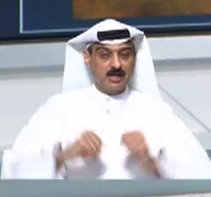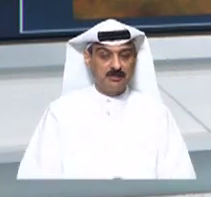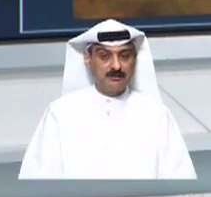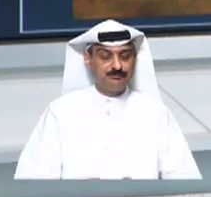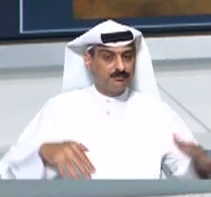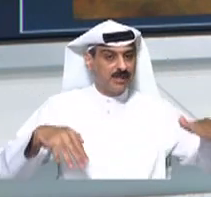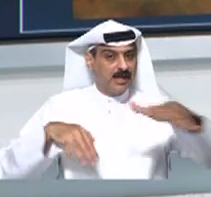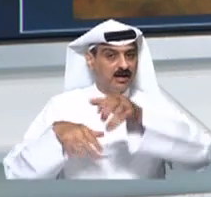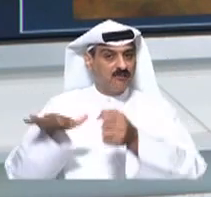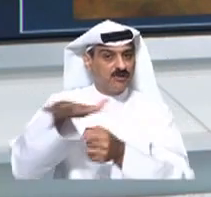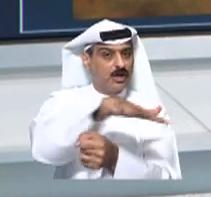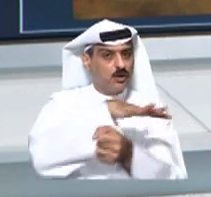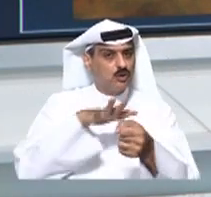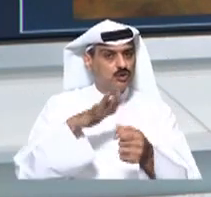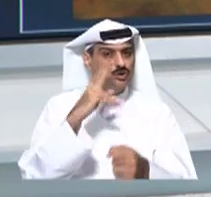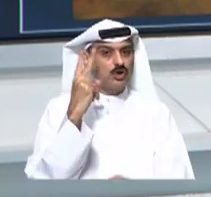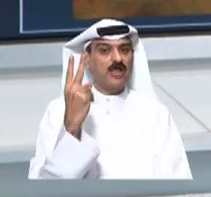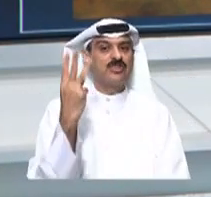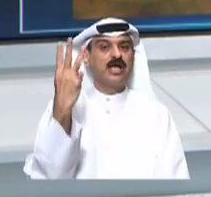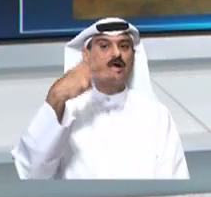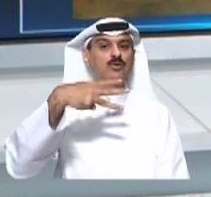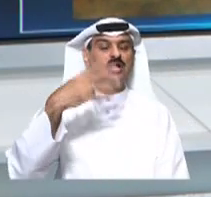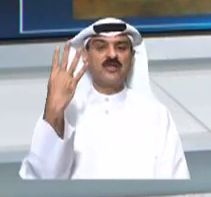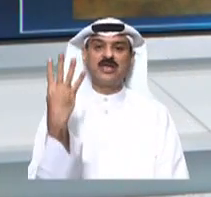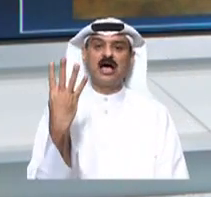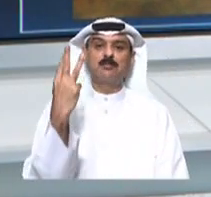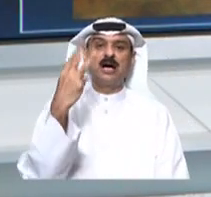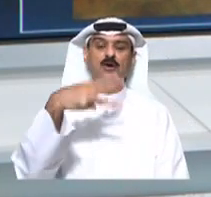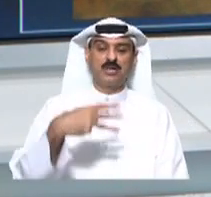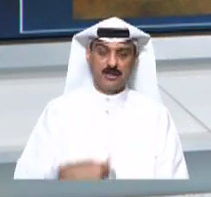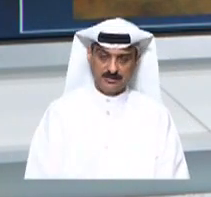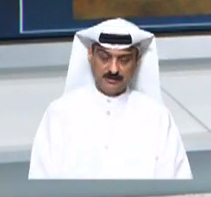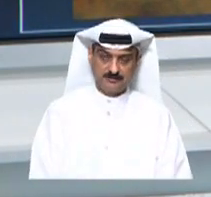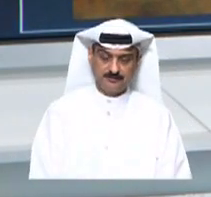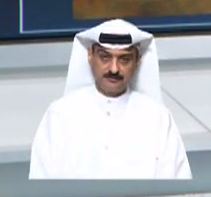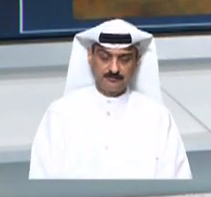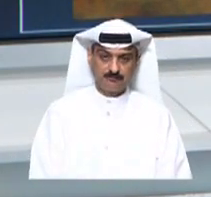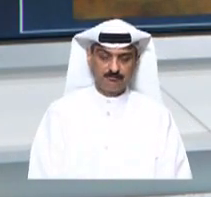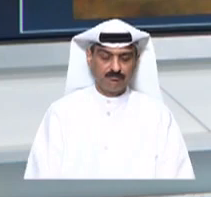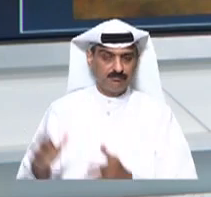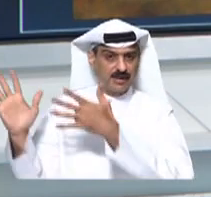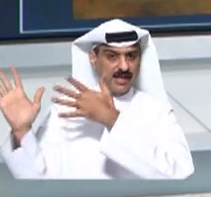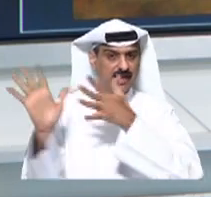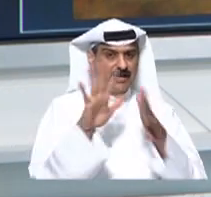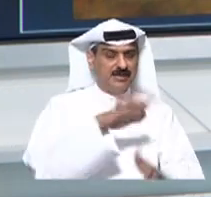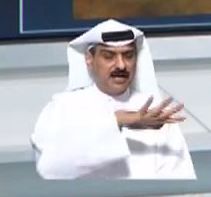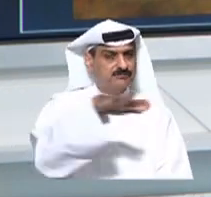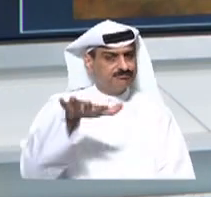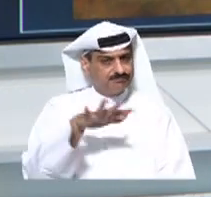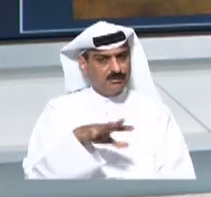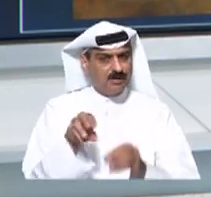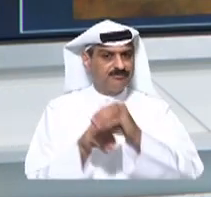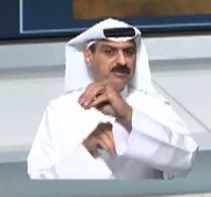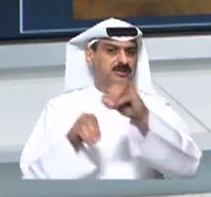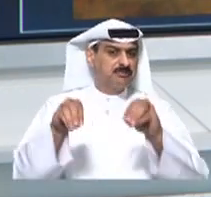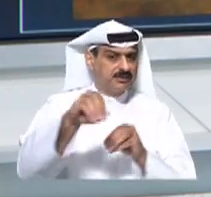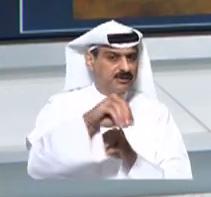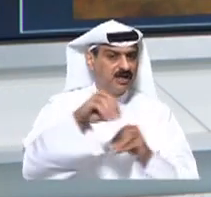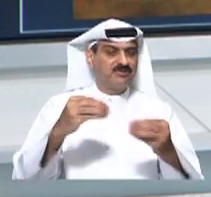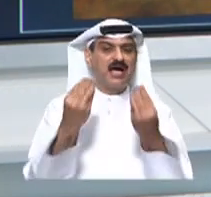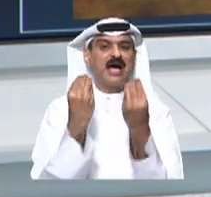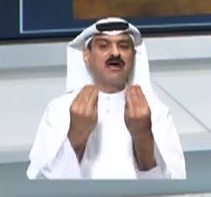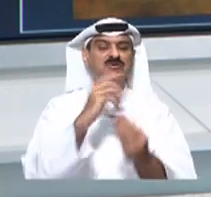الساحلية والجزر متفاوتة ما بين 32 إلى 34 درجة مئوية. الرياح بشكل عام راح تكون رياح متقلبة الاتجاه خفيفة